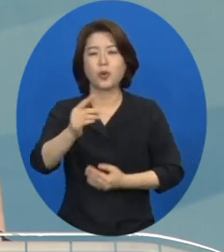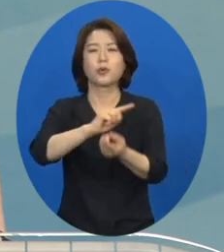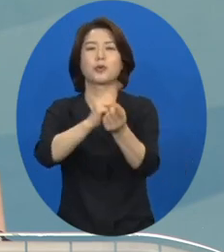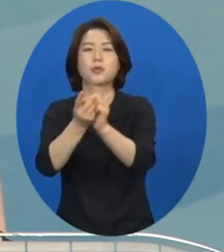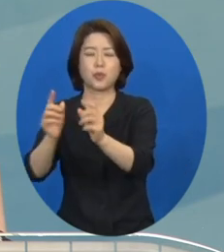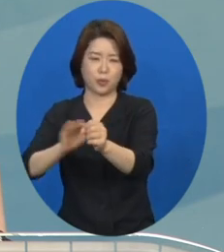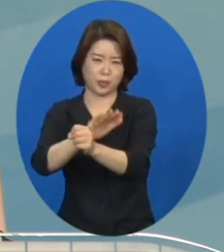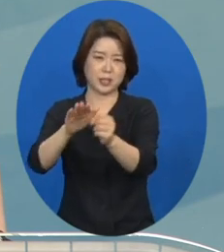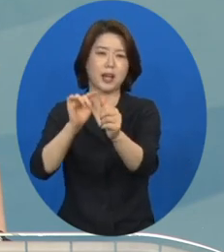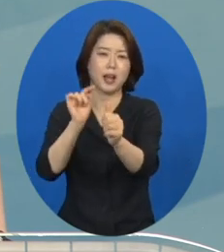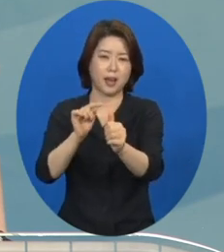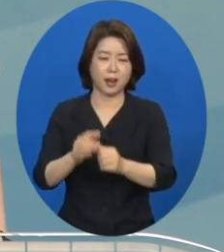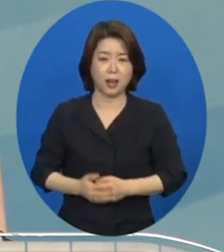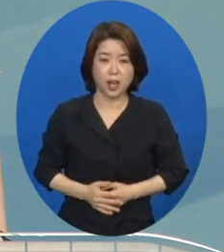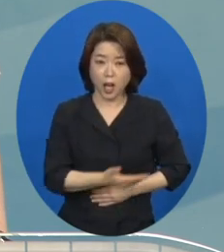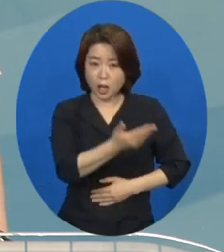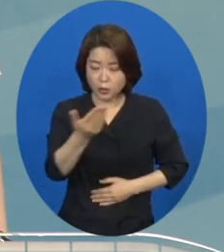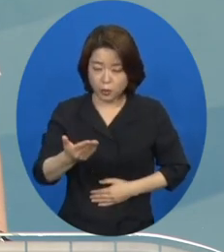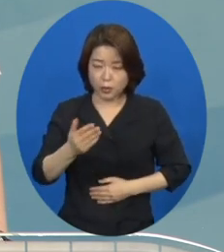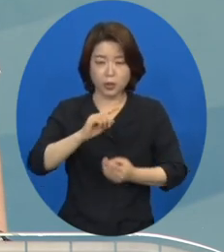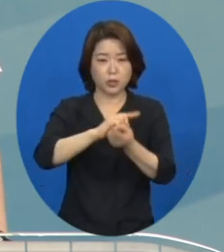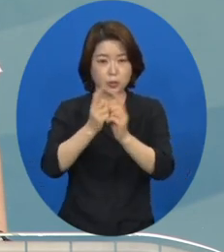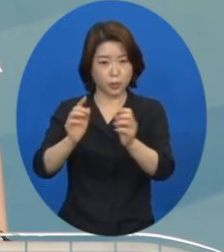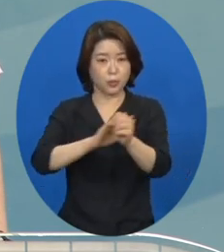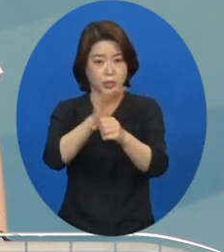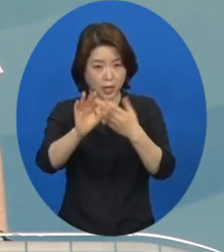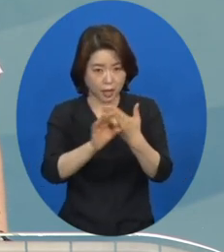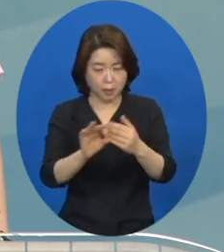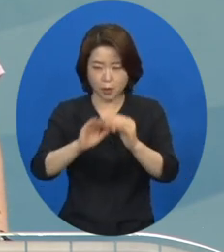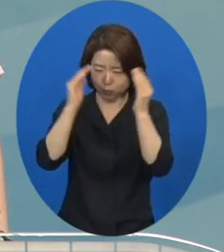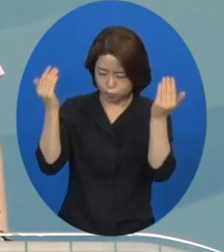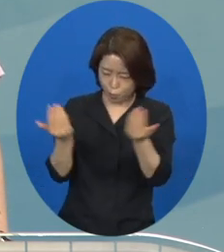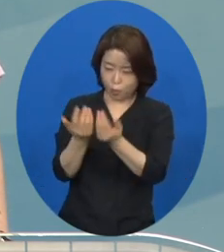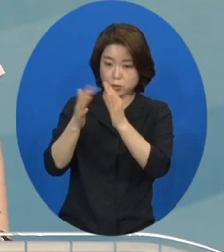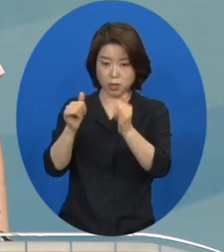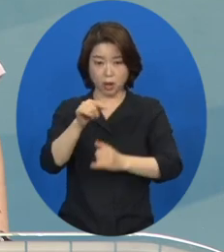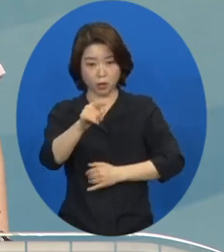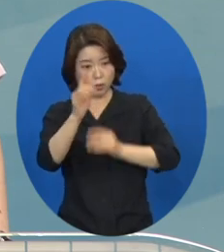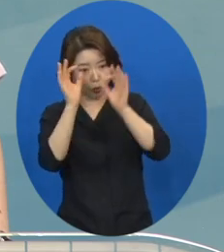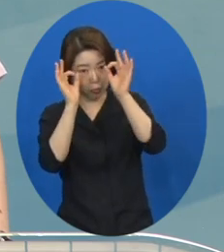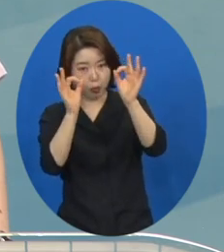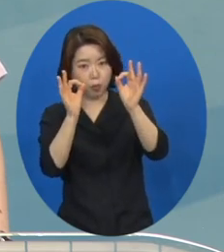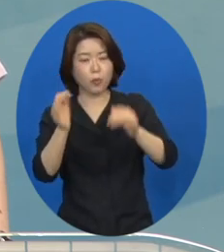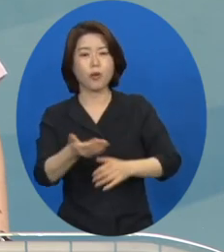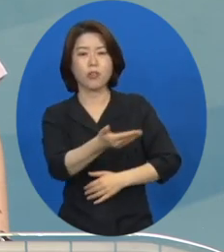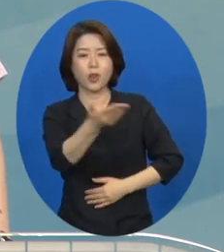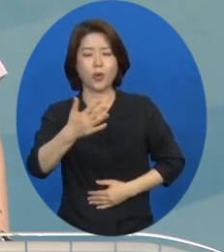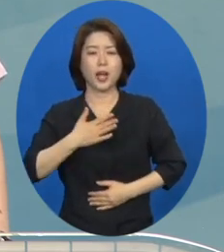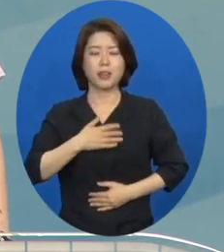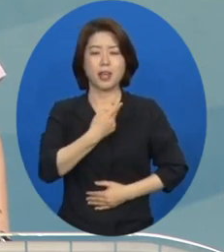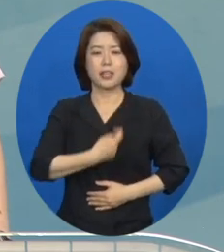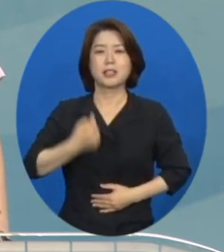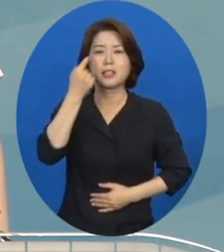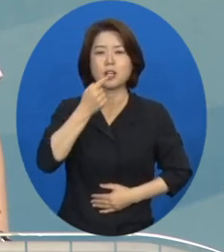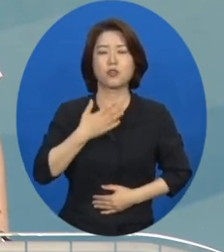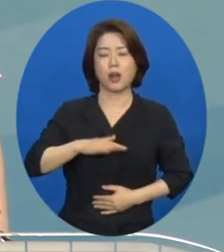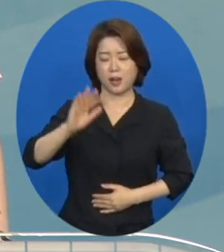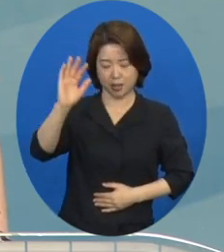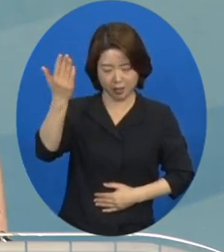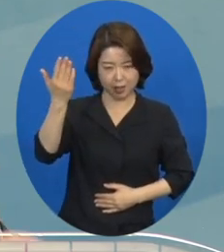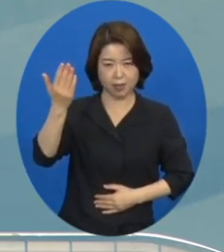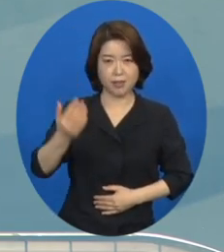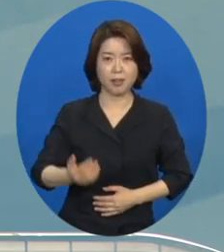사랑하여라. 너희가 서로 사랑하면 모든 사람이 그것으로서 너희가 내 제자인 줄을 알게 될